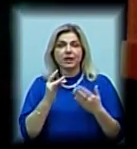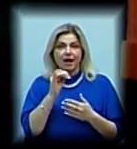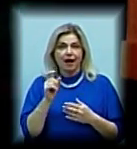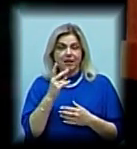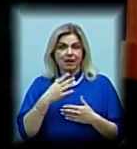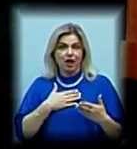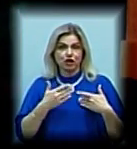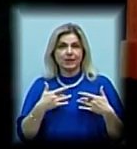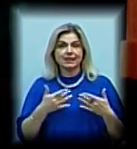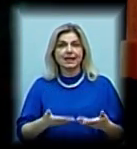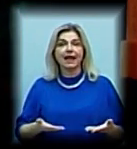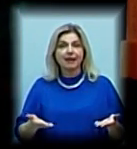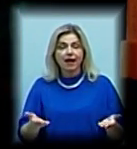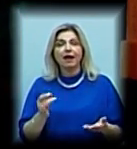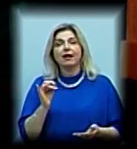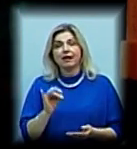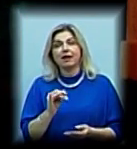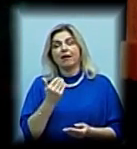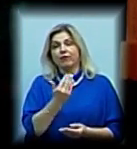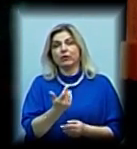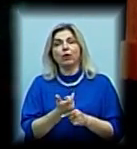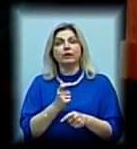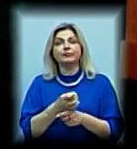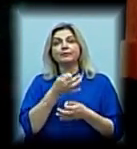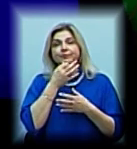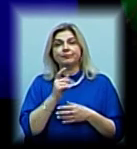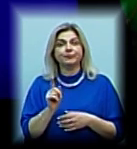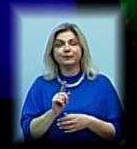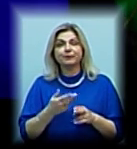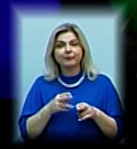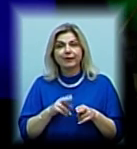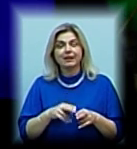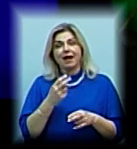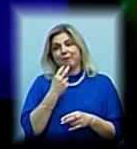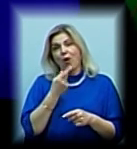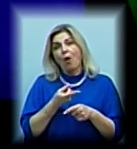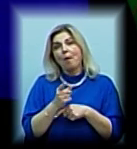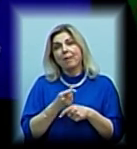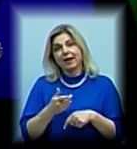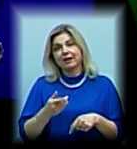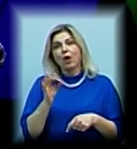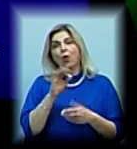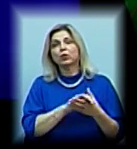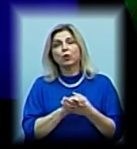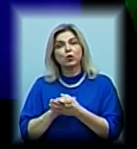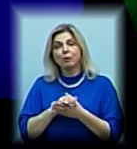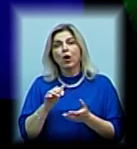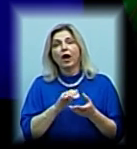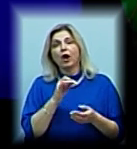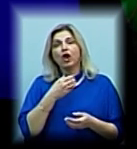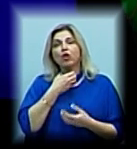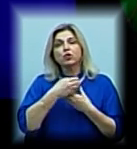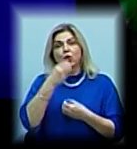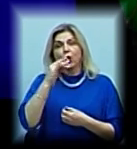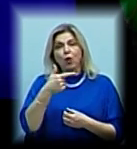сцені. Її вона дуже приваблює тим, що це лірична комедія про дружбу носорога і жирафа.